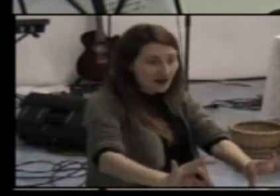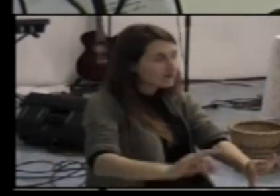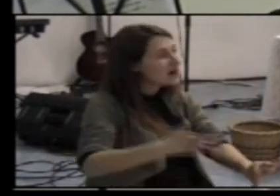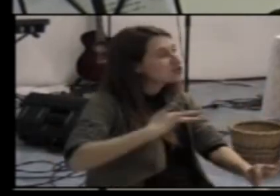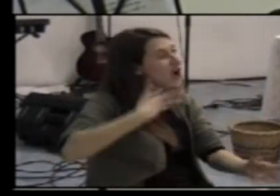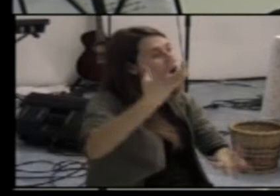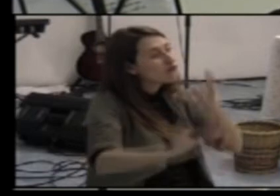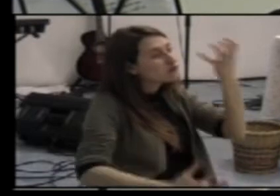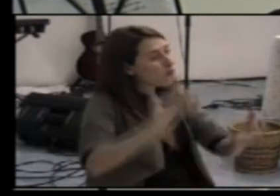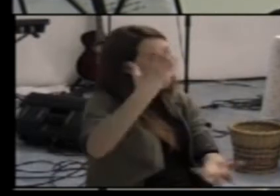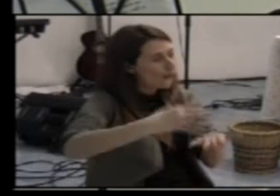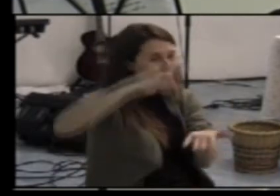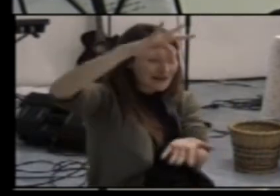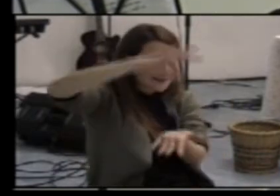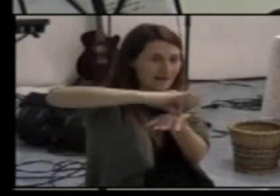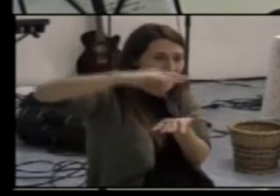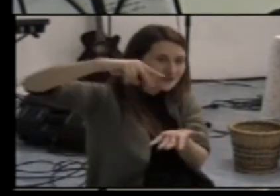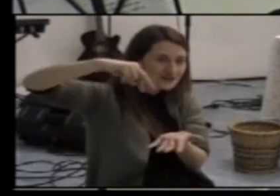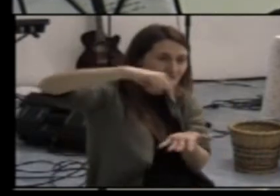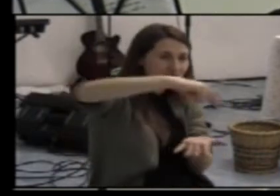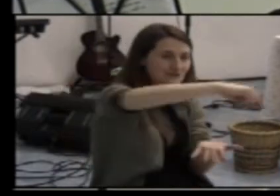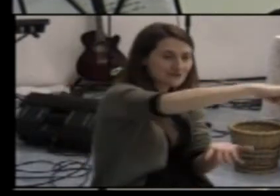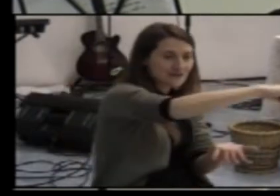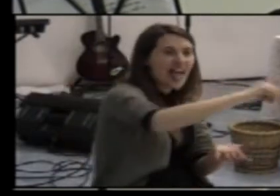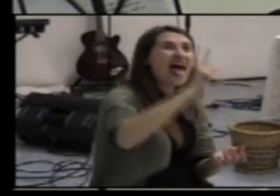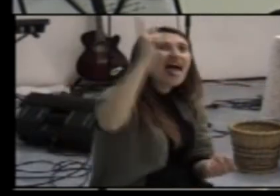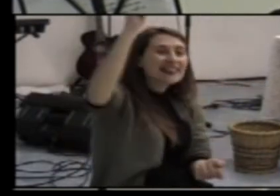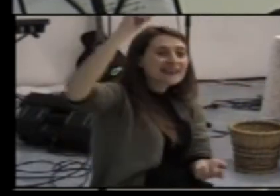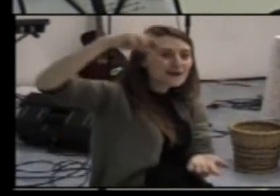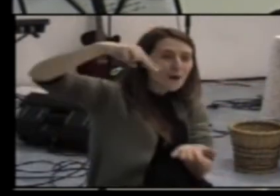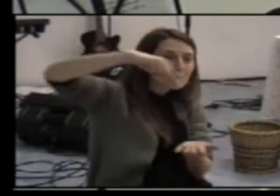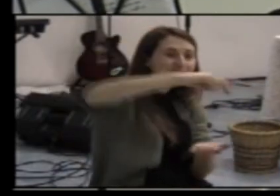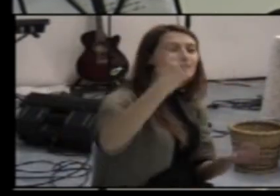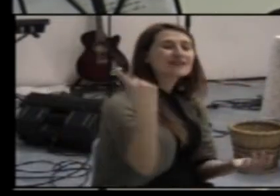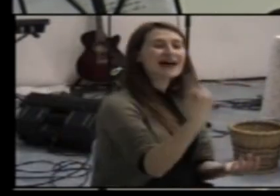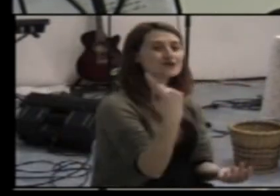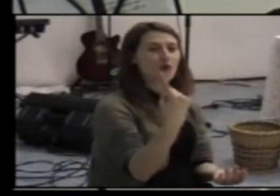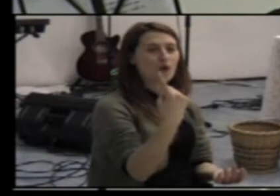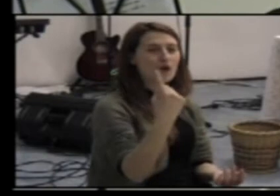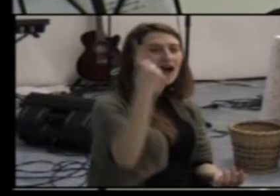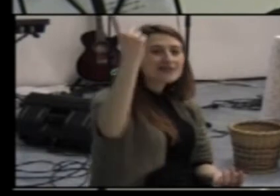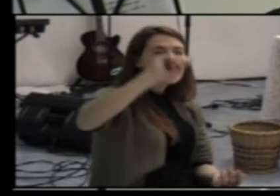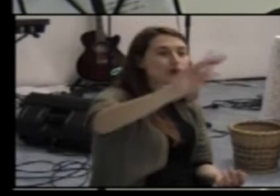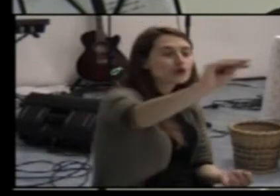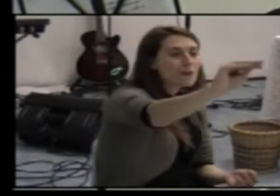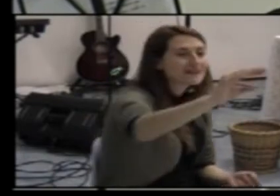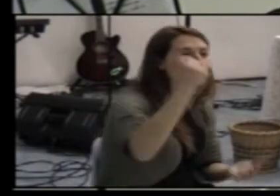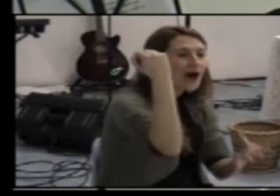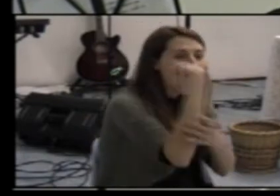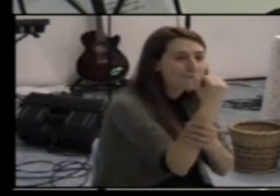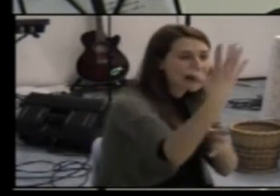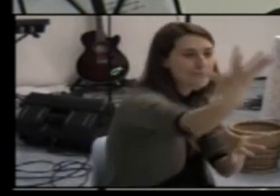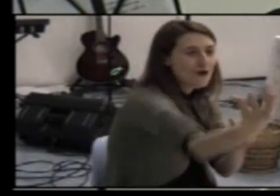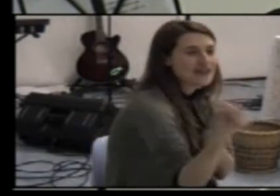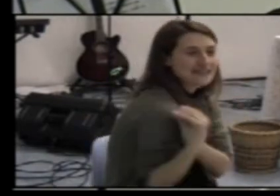fornace, questo fuoco che è passato in mezzo agli animali. Dio è passato in mezzo agli animali, ma Dio non ha chiesto ad Abramo di passare